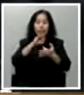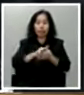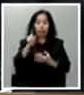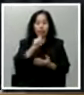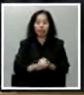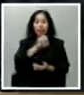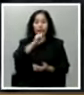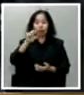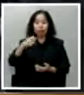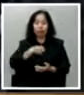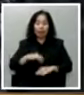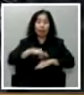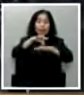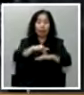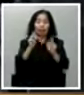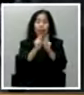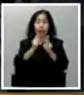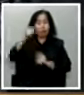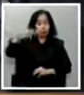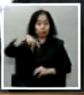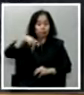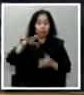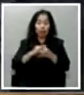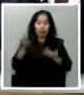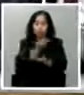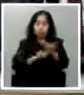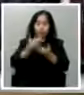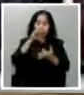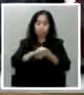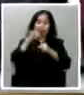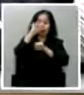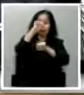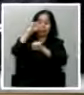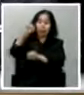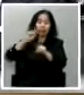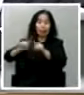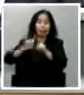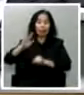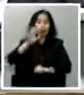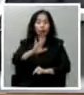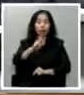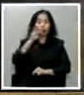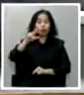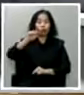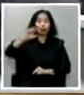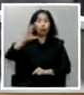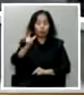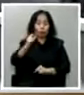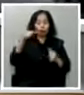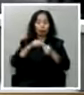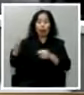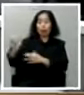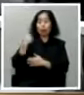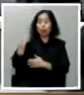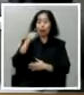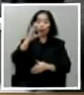ราษฎรนั้นตั้งคณะกรรมการวิสามัญเพื่อศึกษาผลกระทบจากการกระทำประกาศและคำสั่งของคณะรักษาความสงบแห่งชาติและการใช้อำนาจ